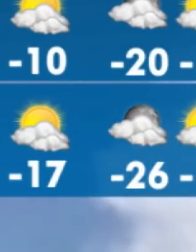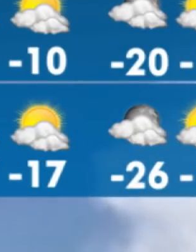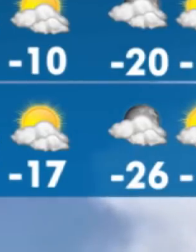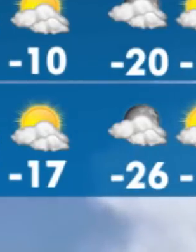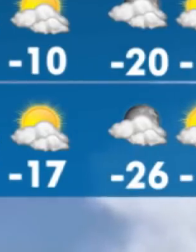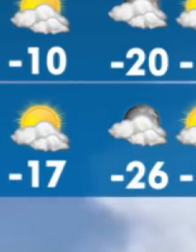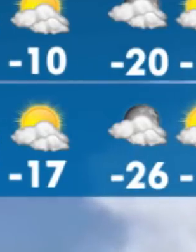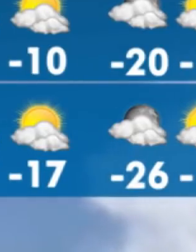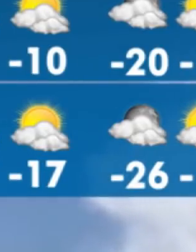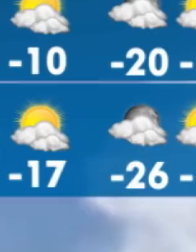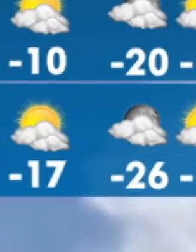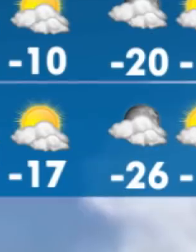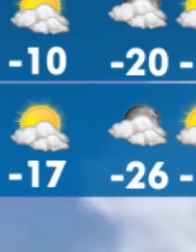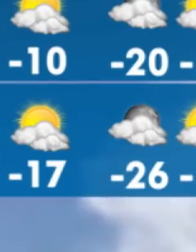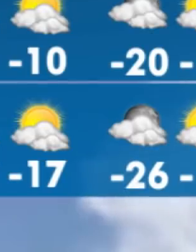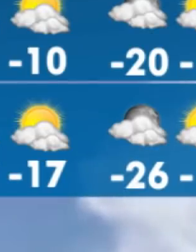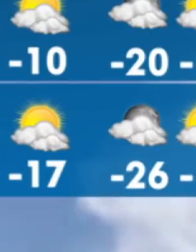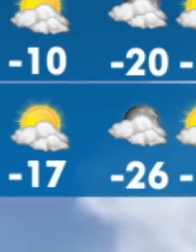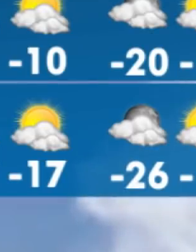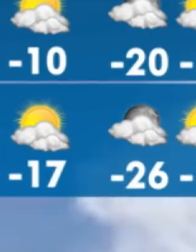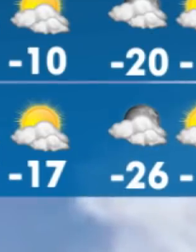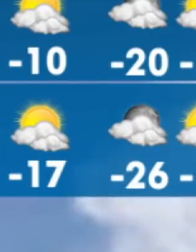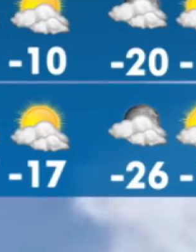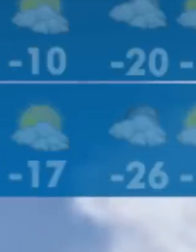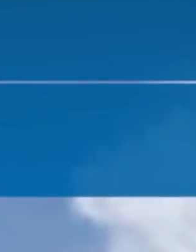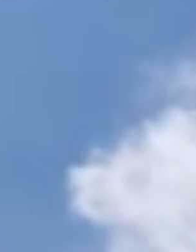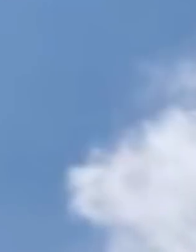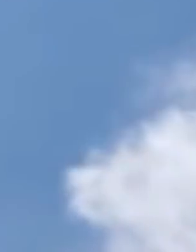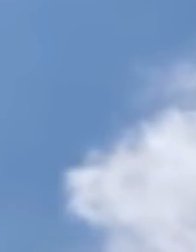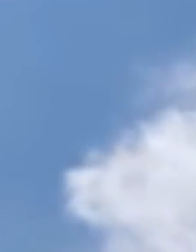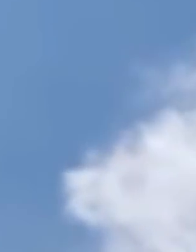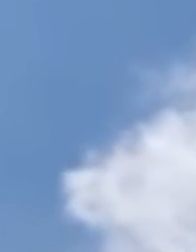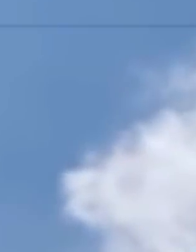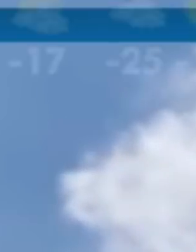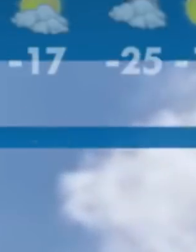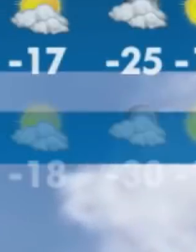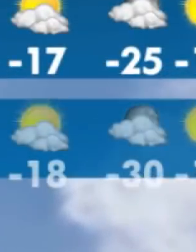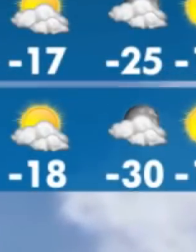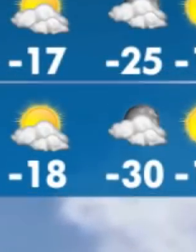Чойрт шөнөдөө 26, өдөртөө өвөлшн 18 хэм хүйтэн.